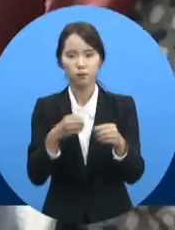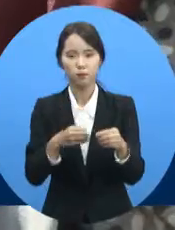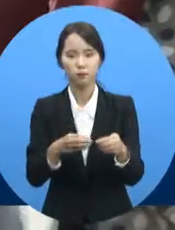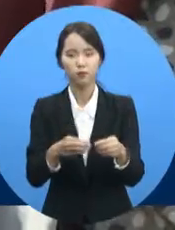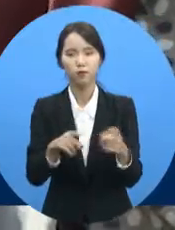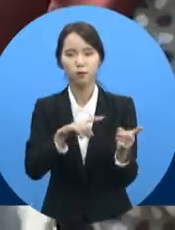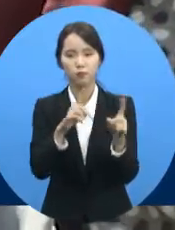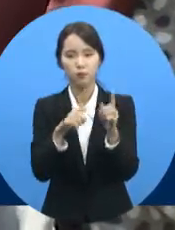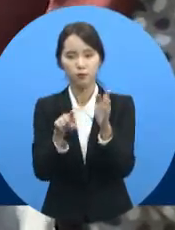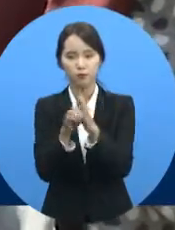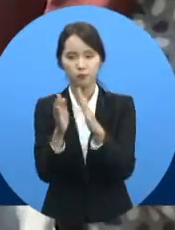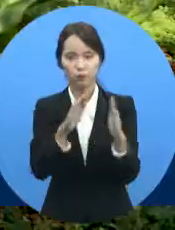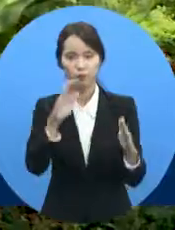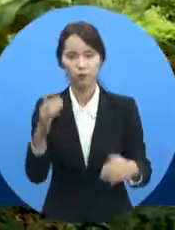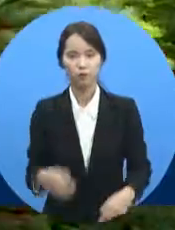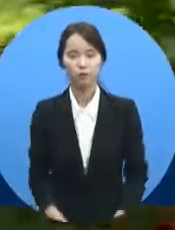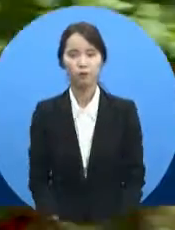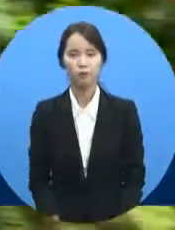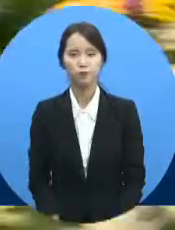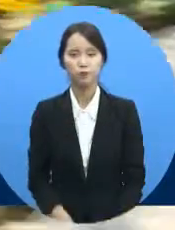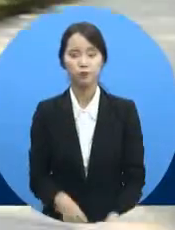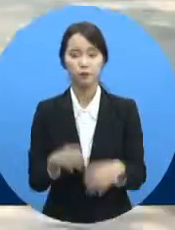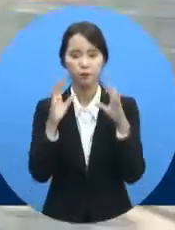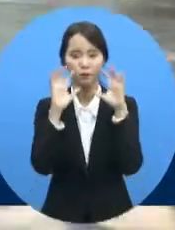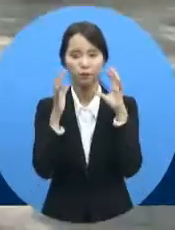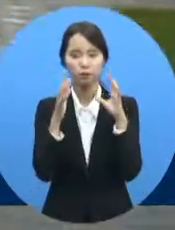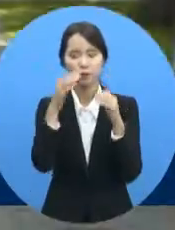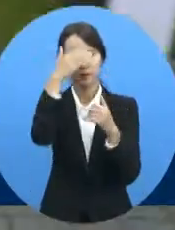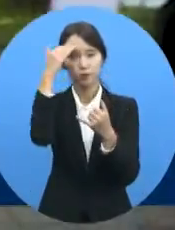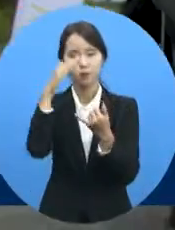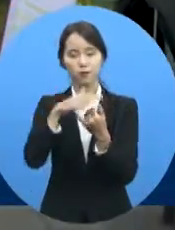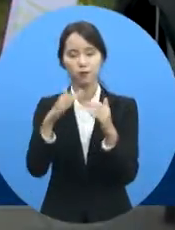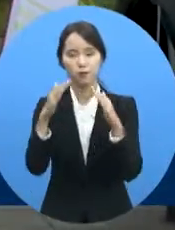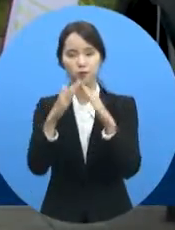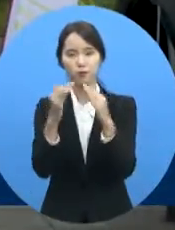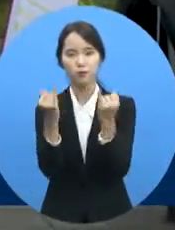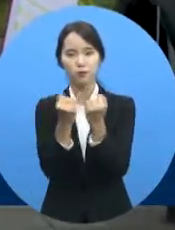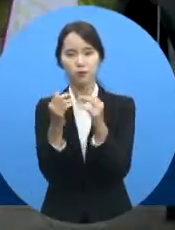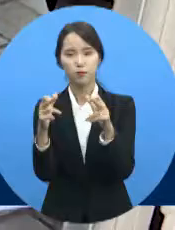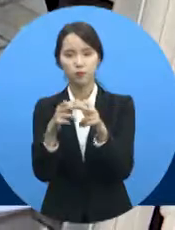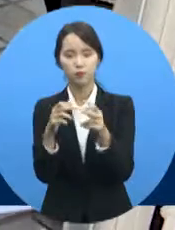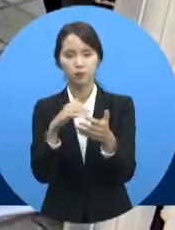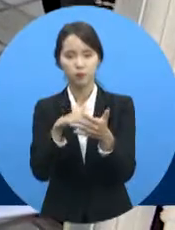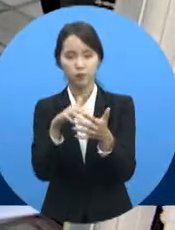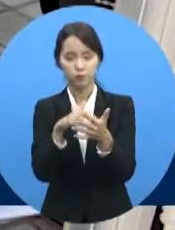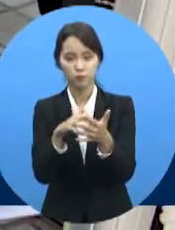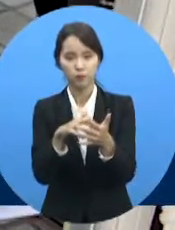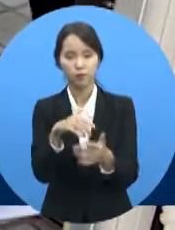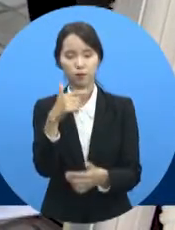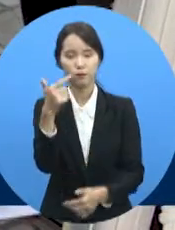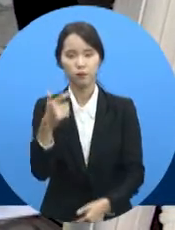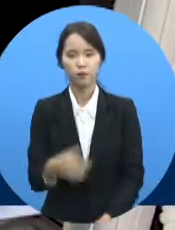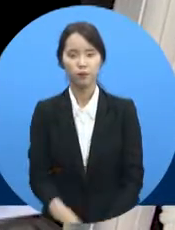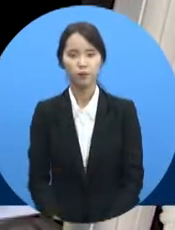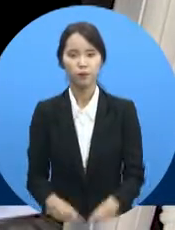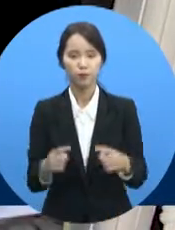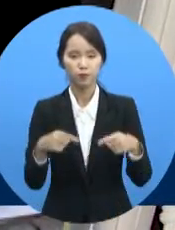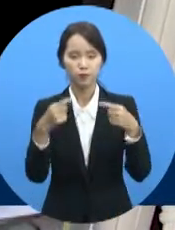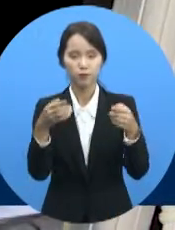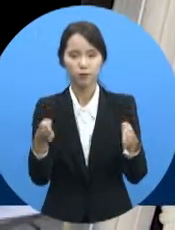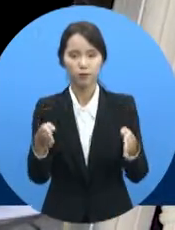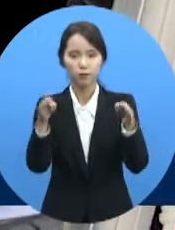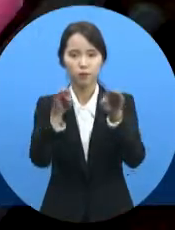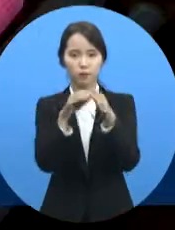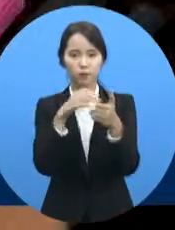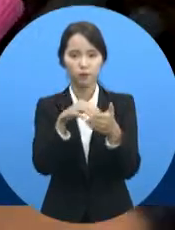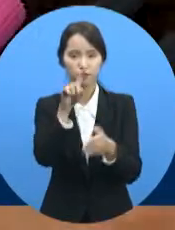위해 마련됐습니다. 행사장에는 아동, 청소년, 주거, 여성, 장애 등 6개 복지 분야,